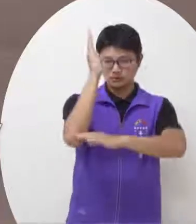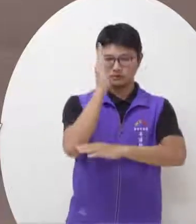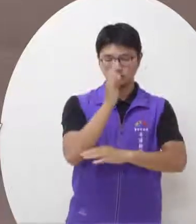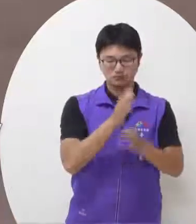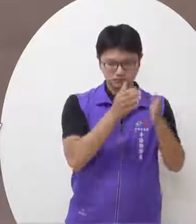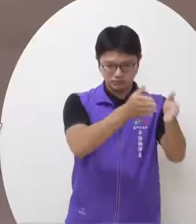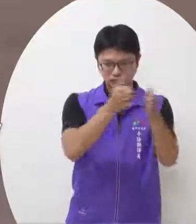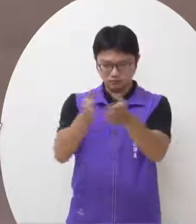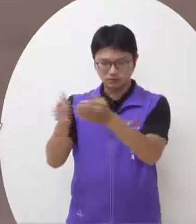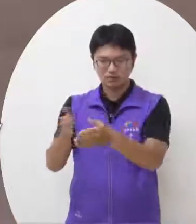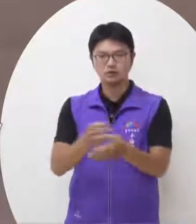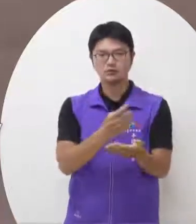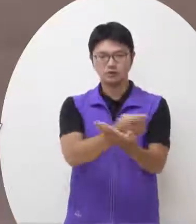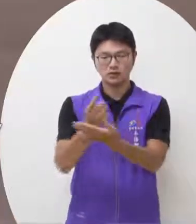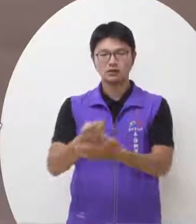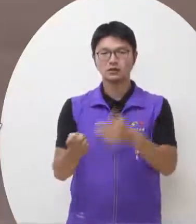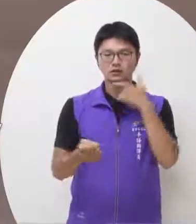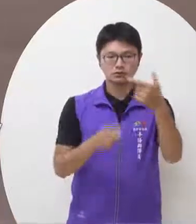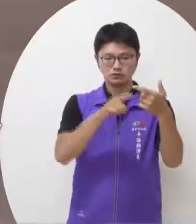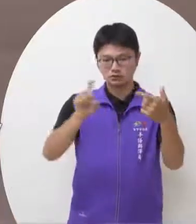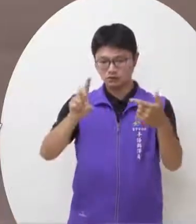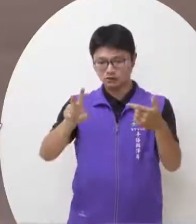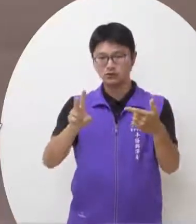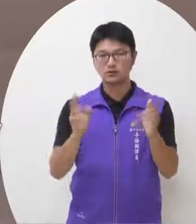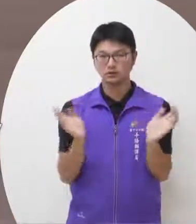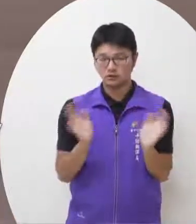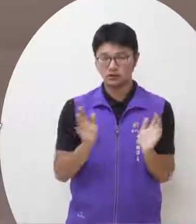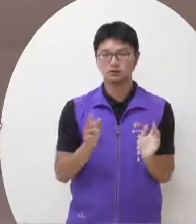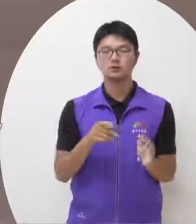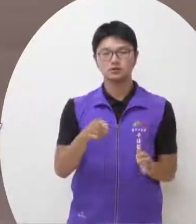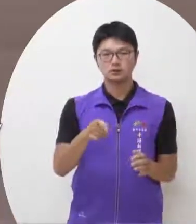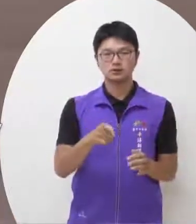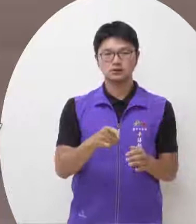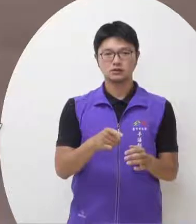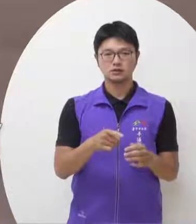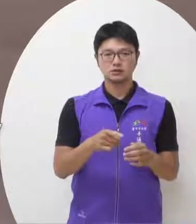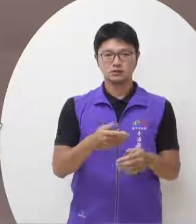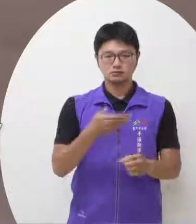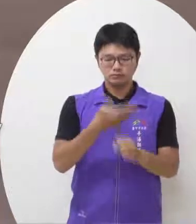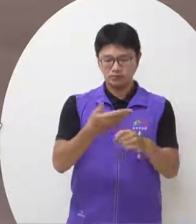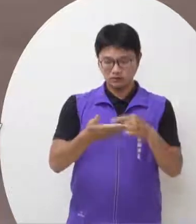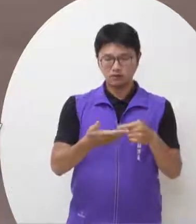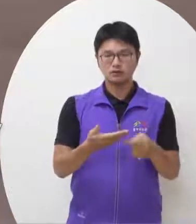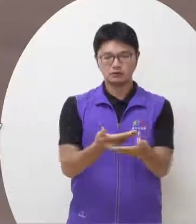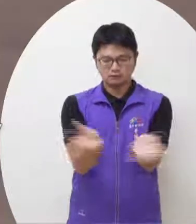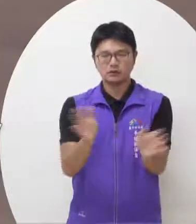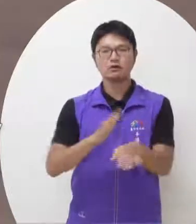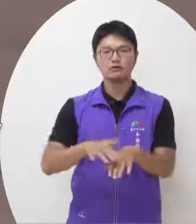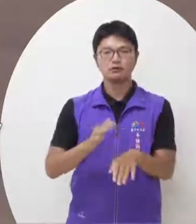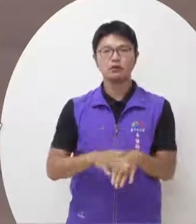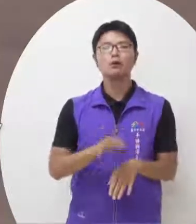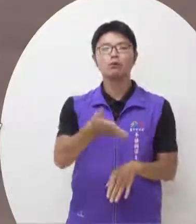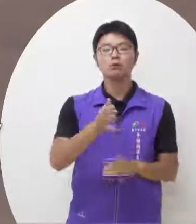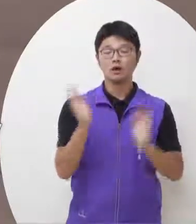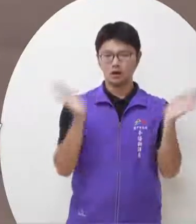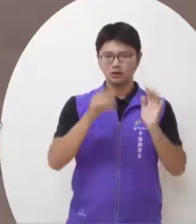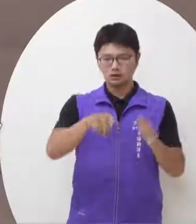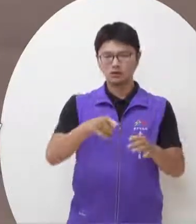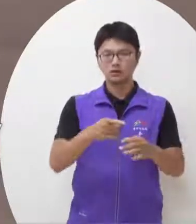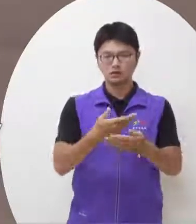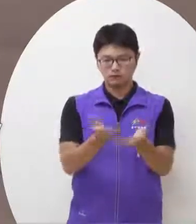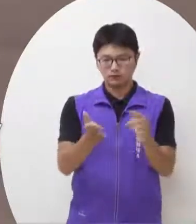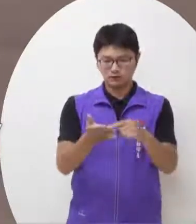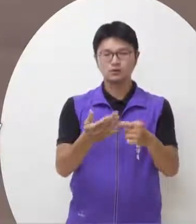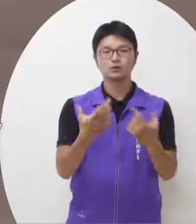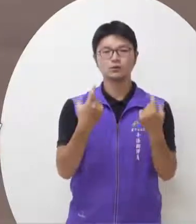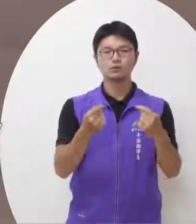张卡。那为什么要送他？因为他的卡是半价卡，小朋友是半价卡，所以这张卡呢跟成